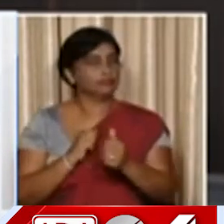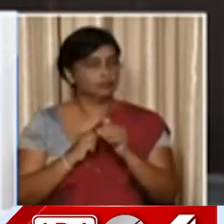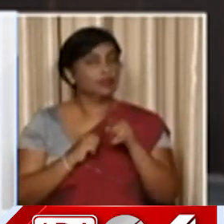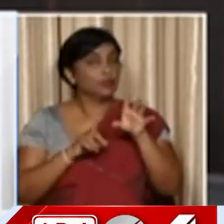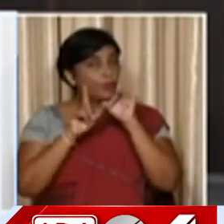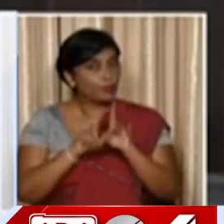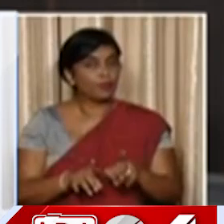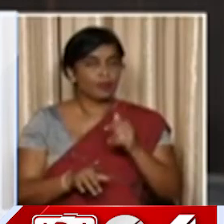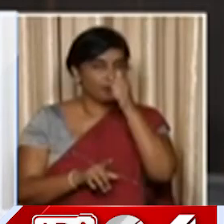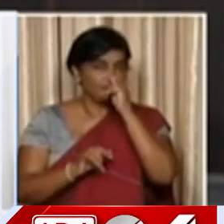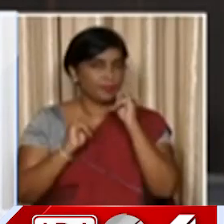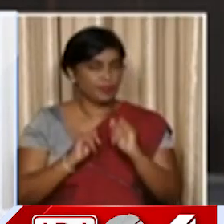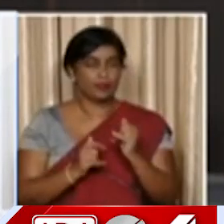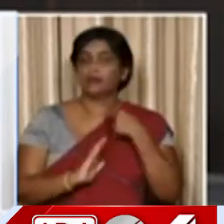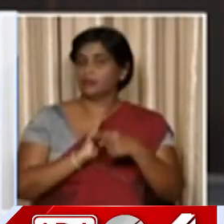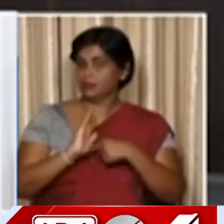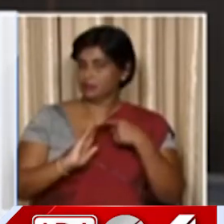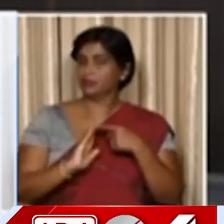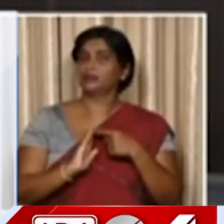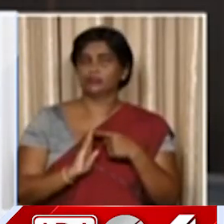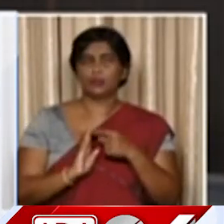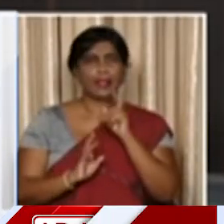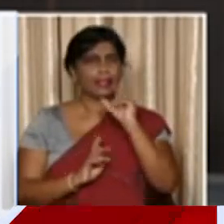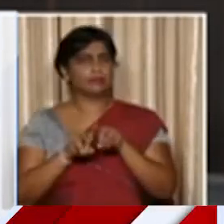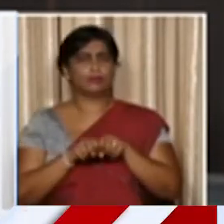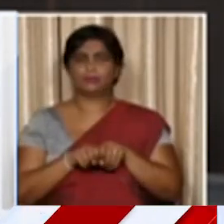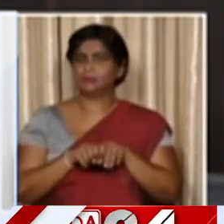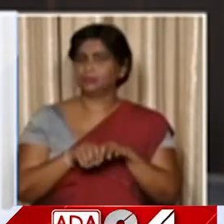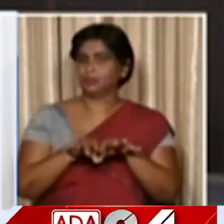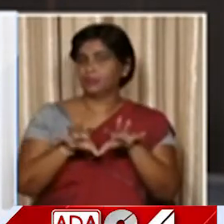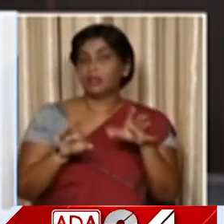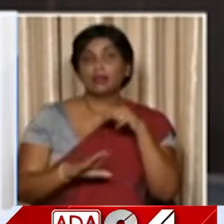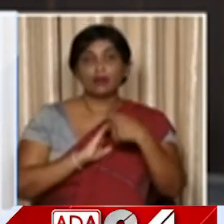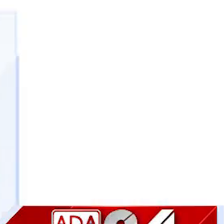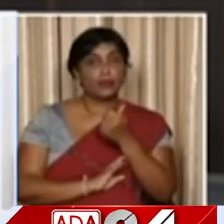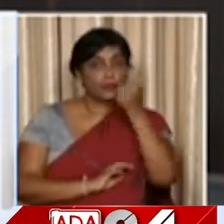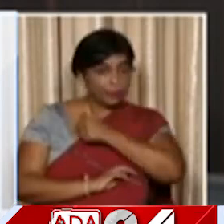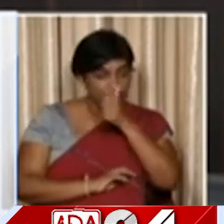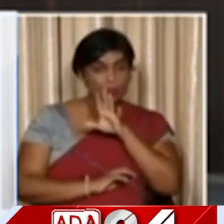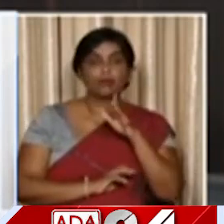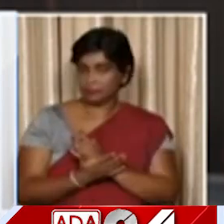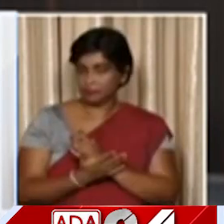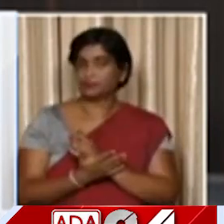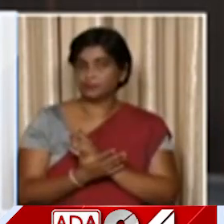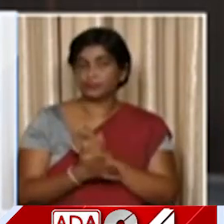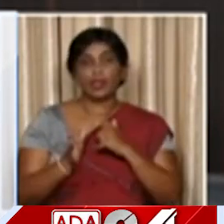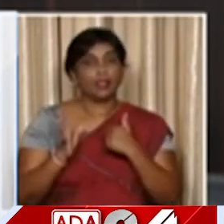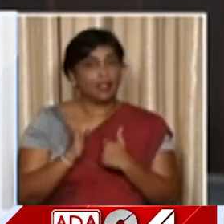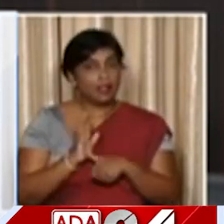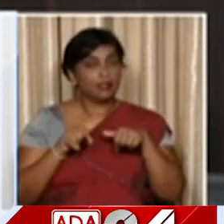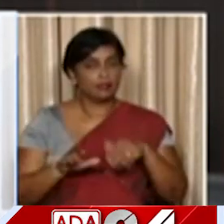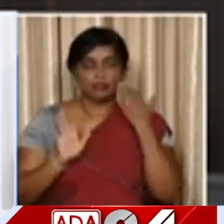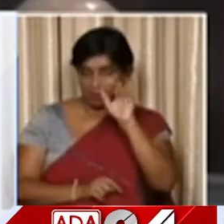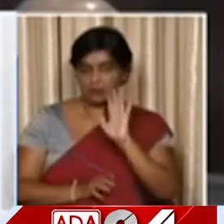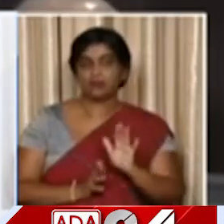ඒ වගේම දූෂණය වංචාව රට පුරා පිළිකාවක්සේ පැතිරලා රටේ ධනය හොරකම් කිරීම වැළැක්වීමෙන් පනත් අප දැන්